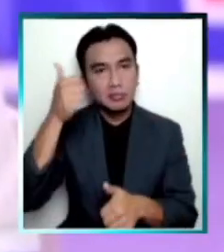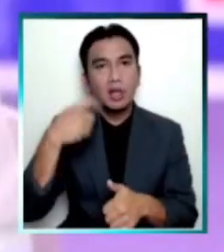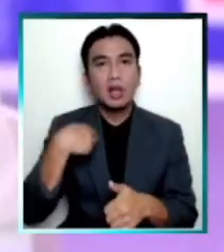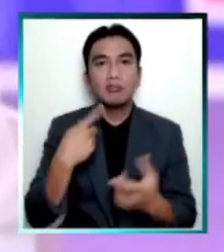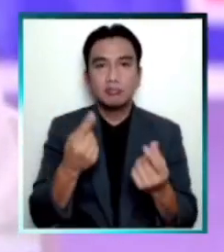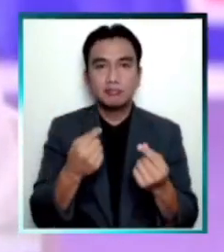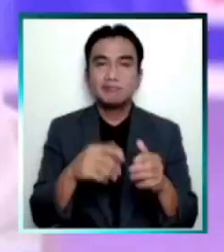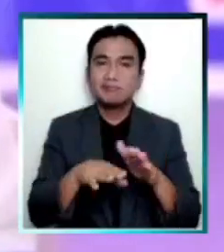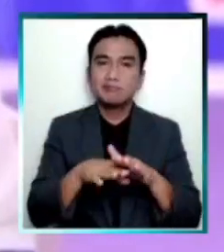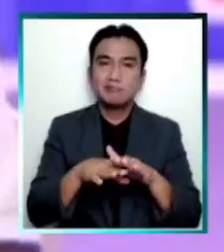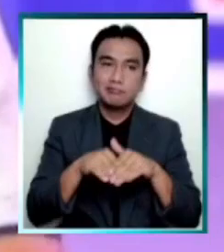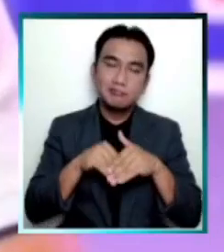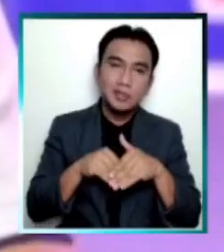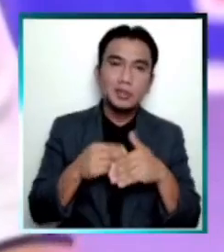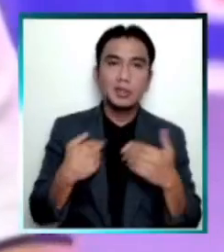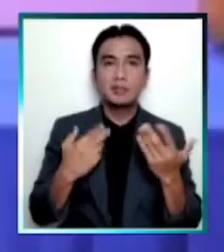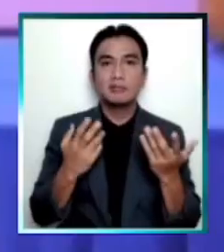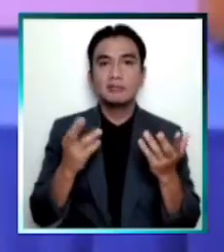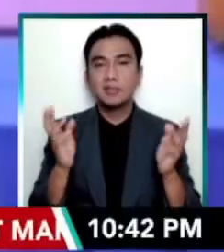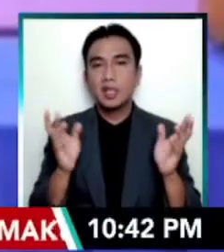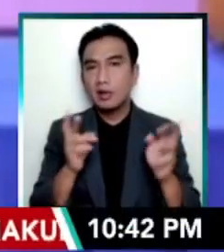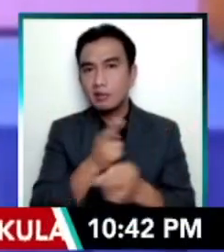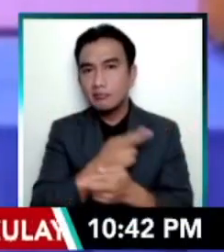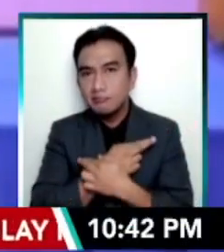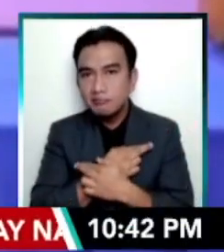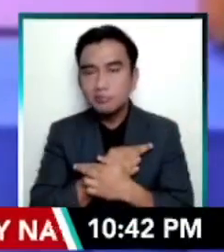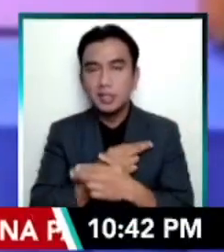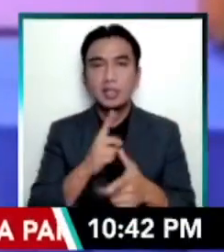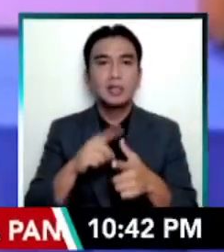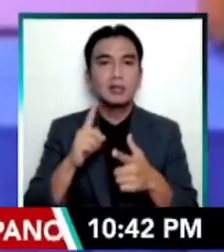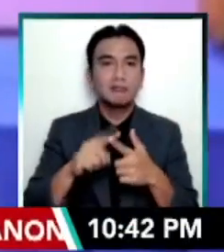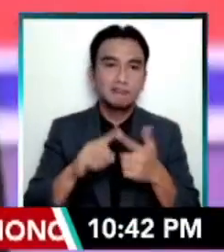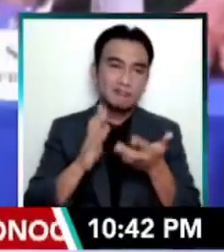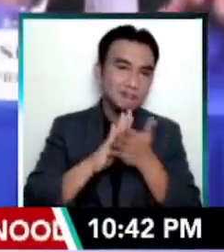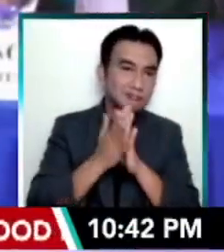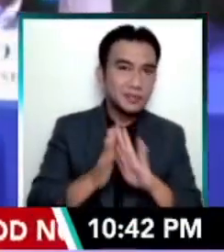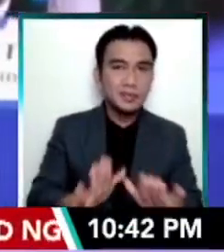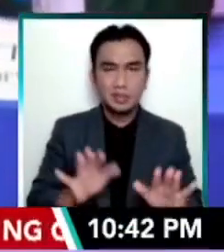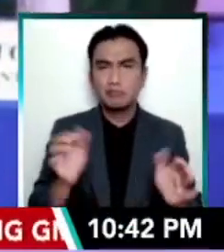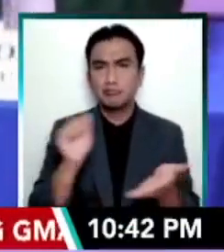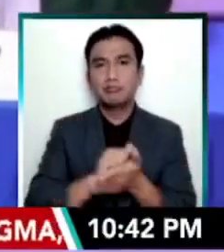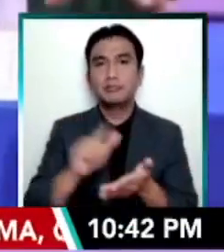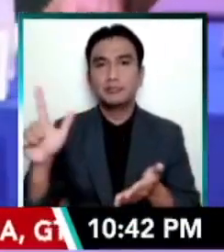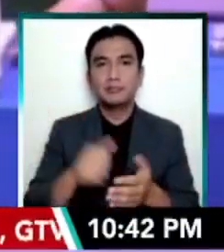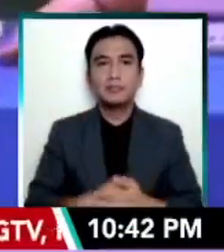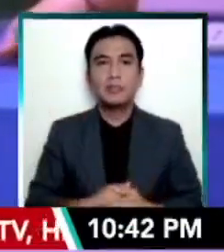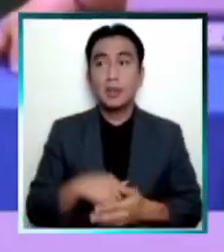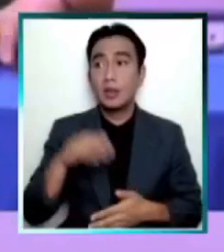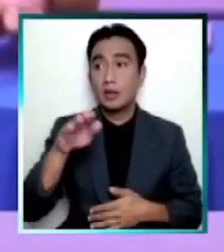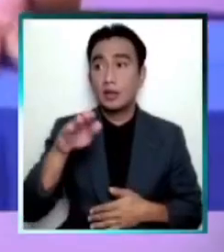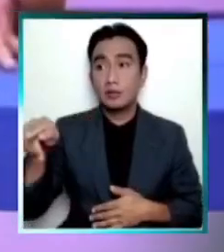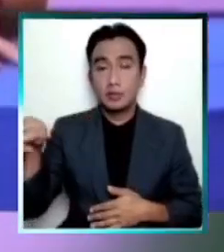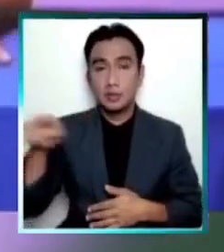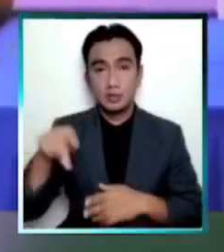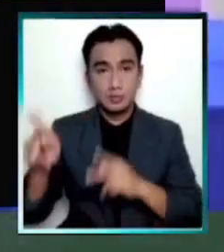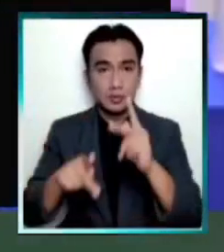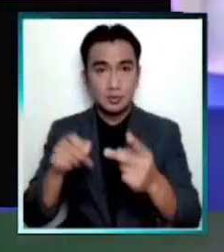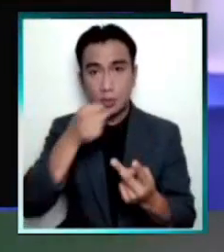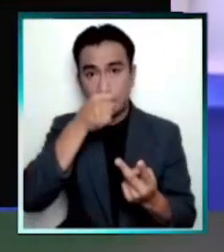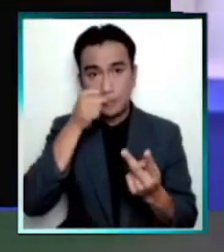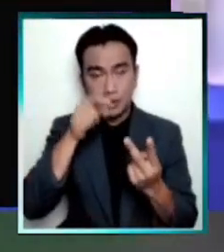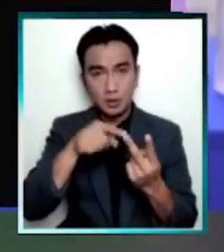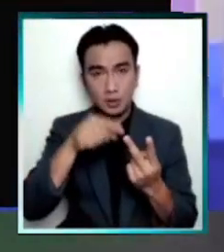ready to serve for another 6 years, and that's it. Payo naman ni Soto sa mga butante. Instead of listening and believing the